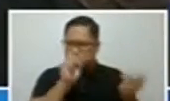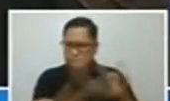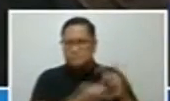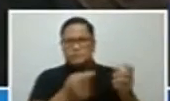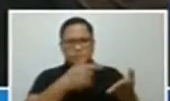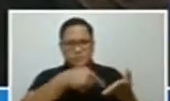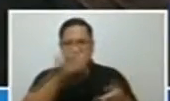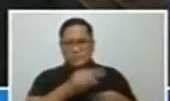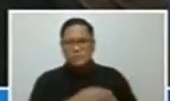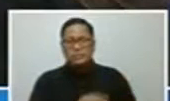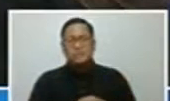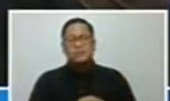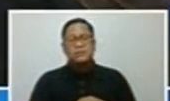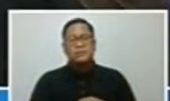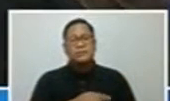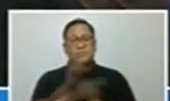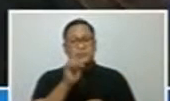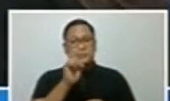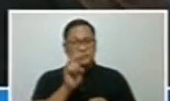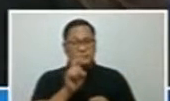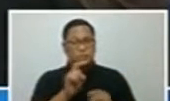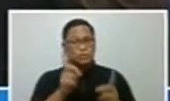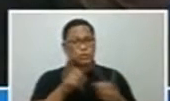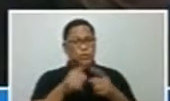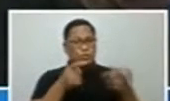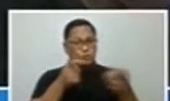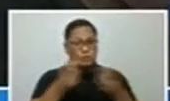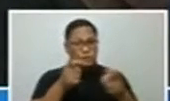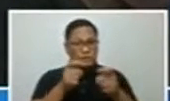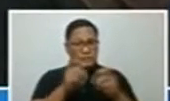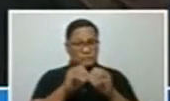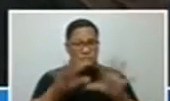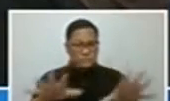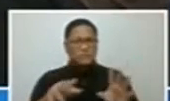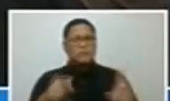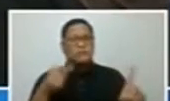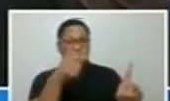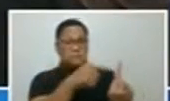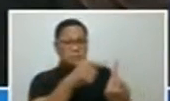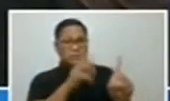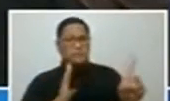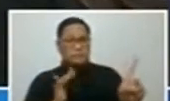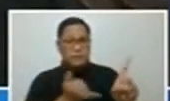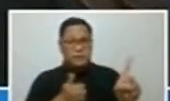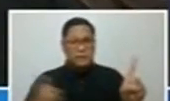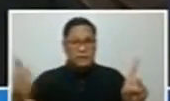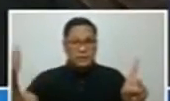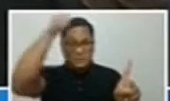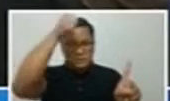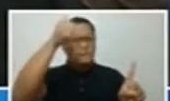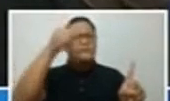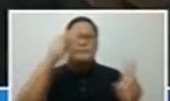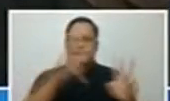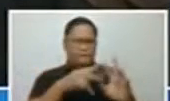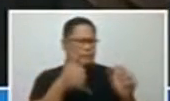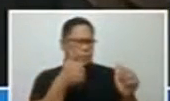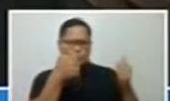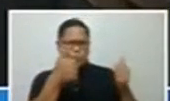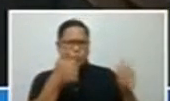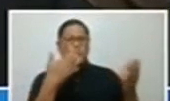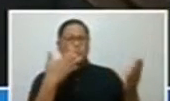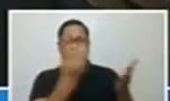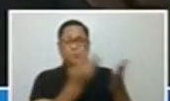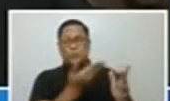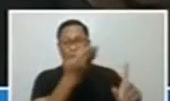na kinabibilangan po ng mga local LSIS, authorized person at isang OFW. Sa ngayon